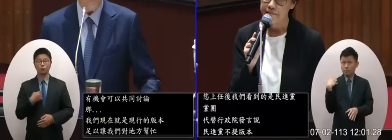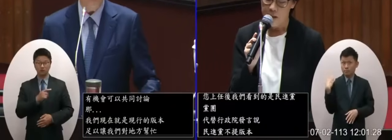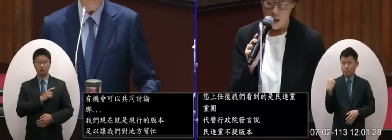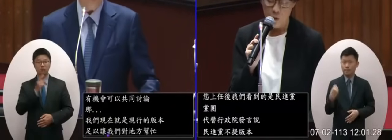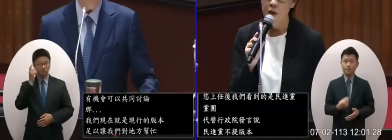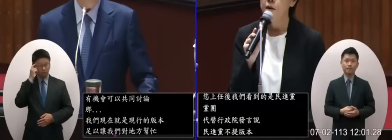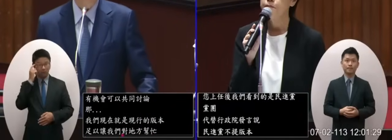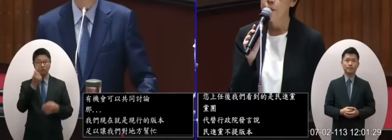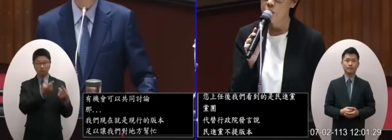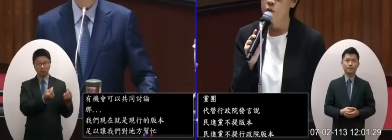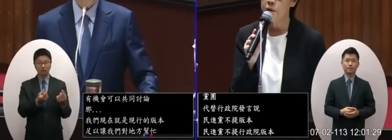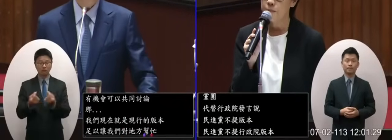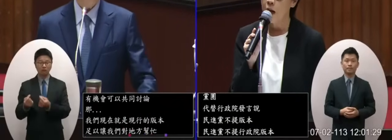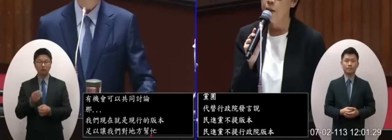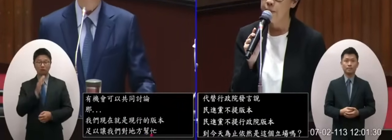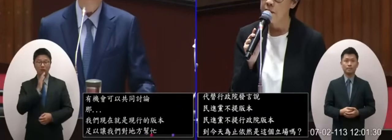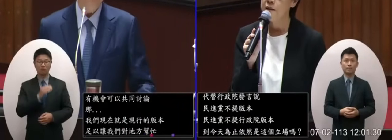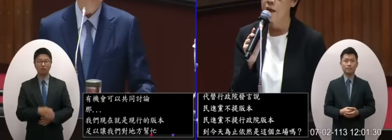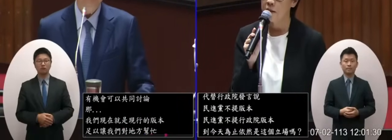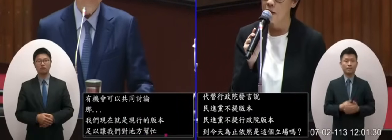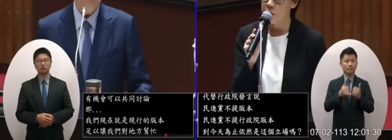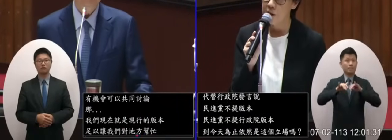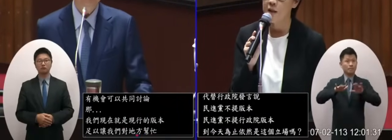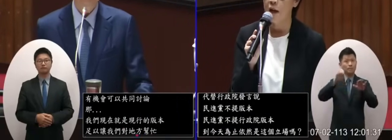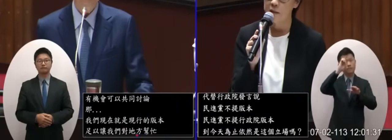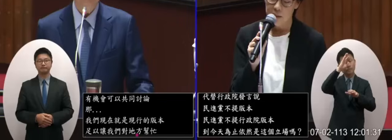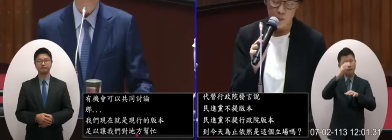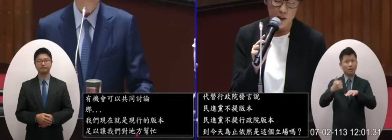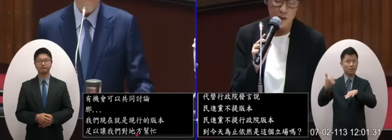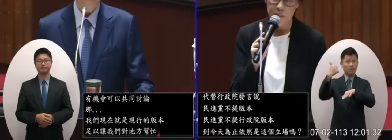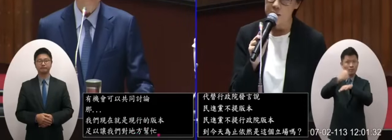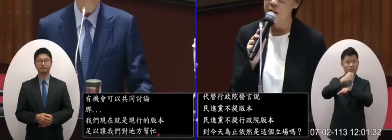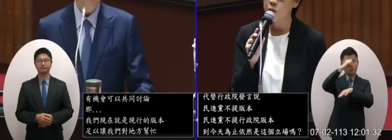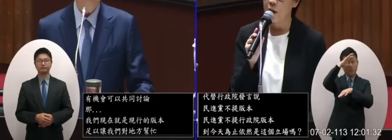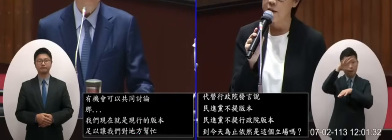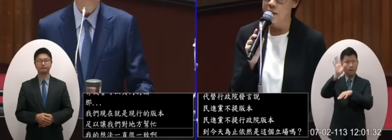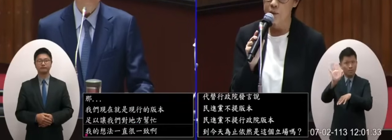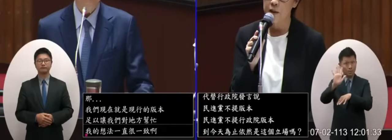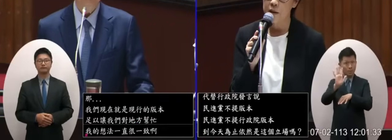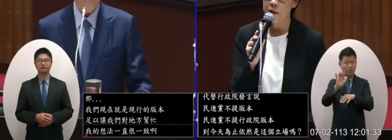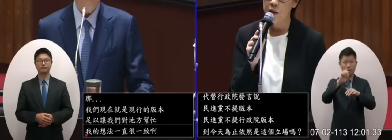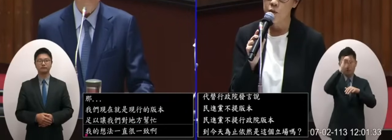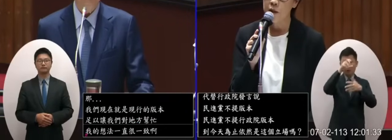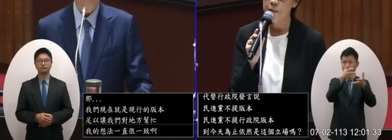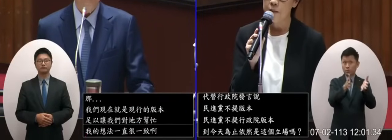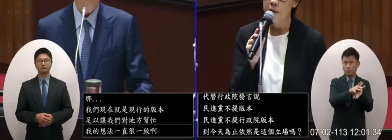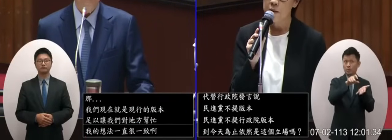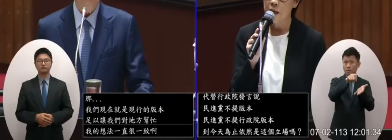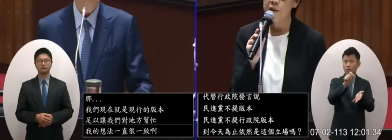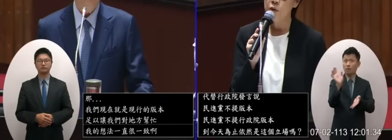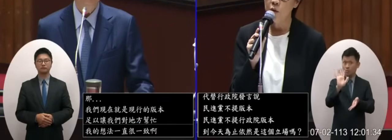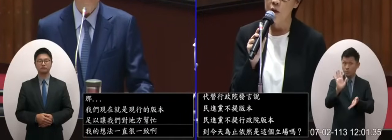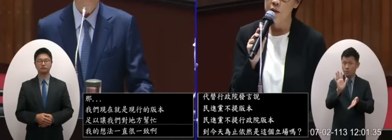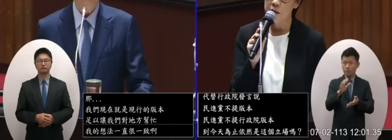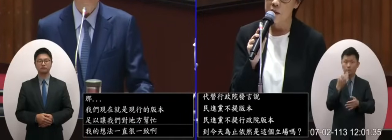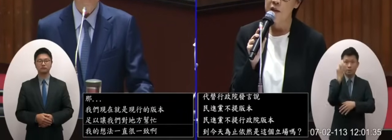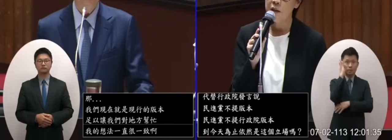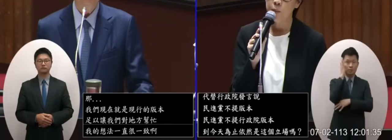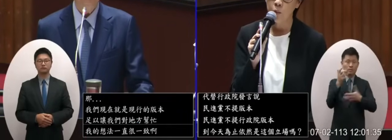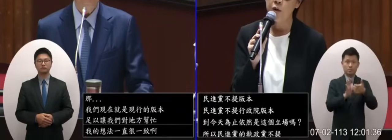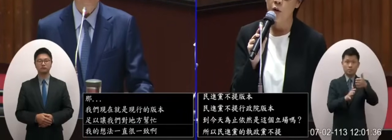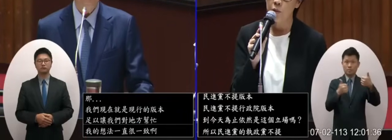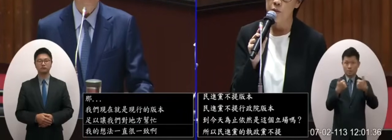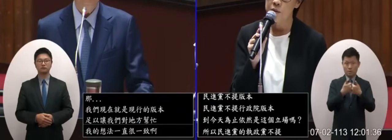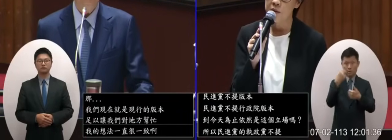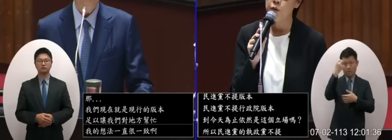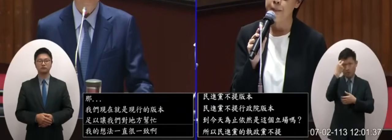法一直很一致啊。 所以民进党的执政党不提，民进党团也不提，所以财政委员会审议